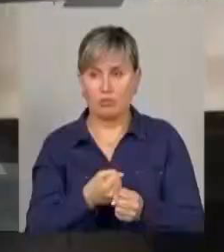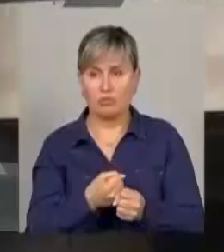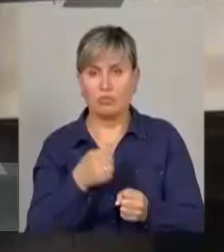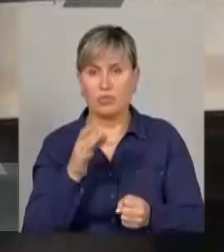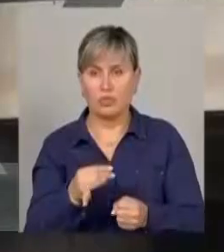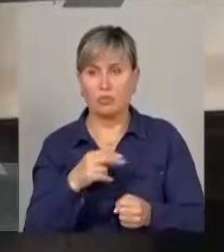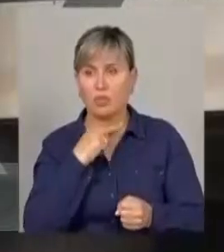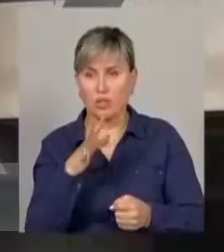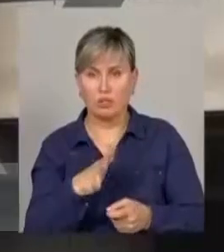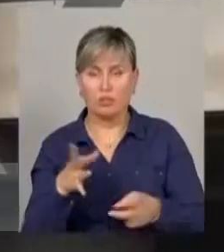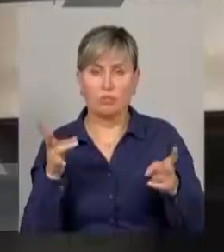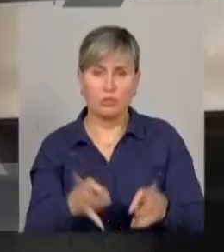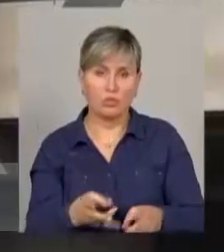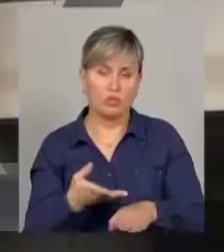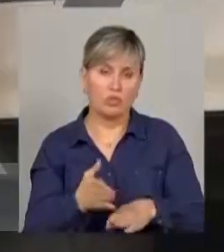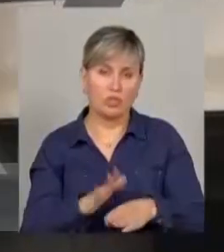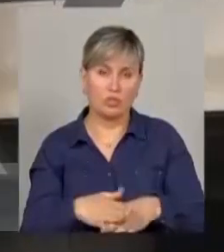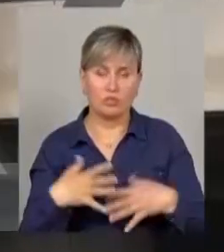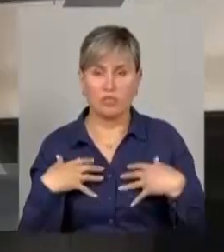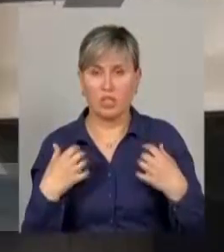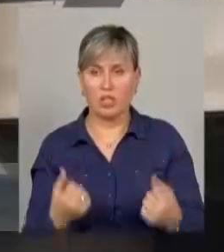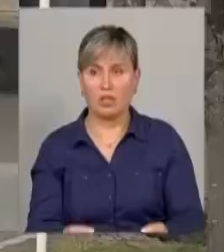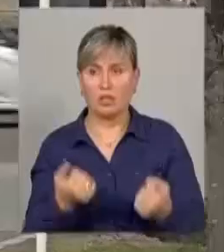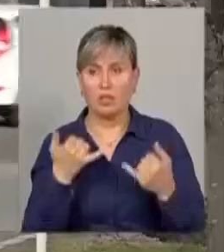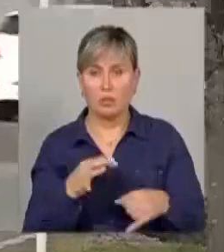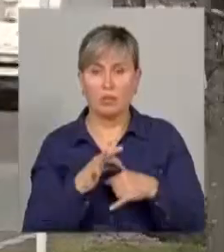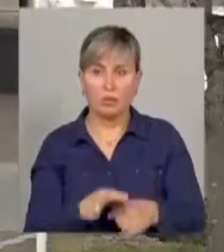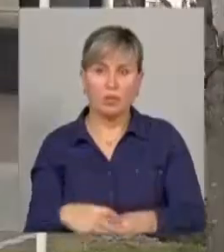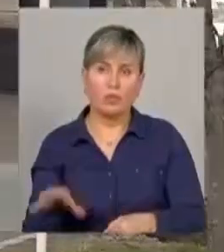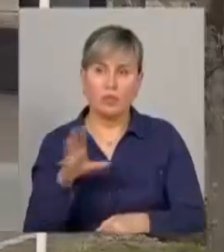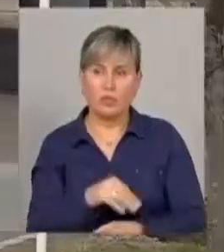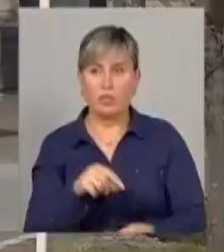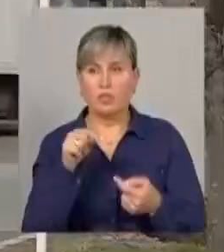по неосторожности причинение тяжкого вреда здоровью». Сейчас проводятся все